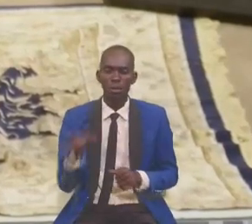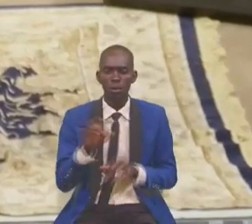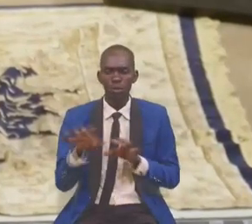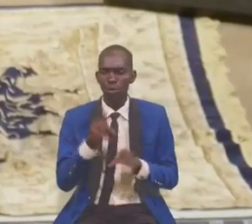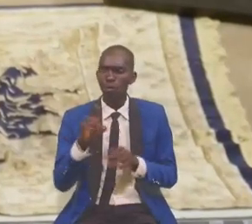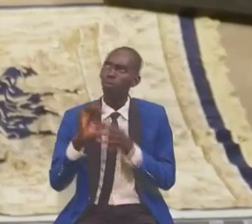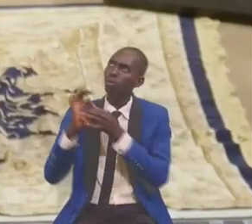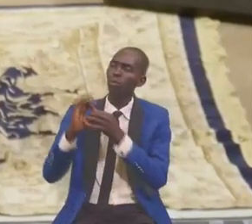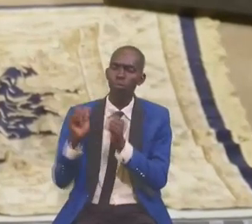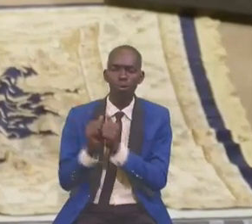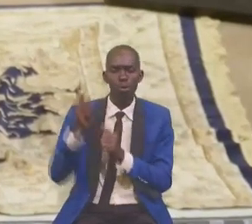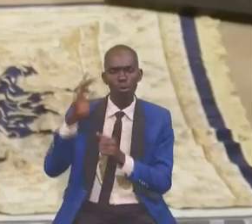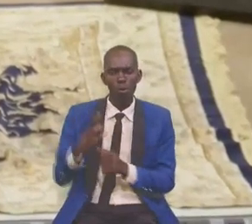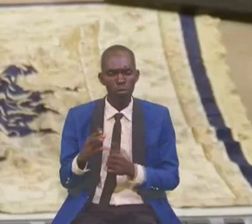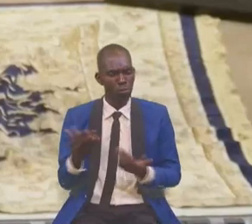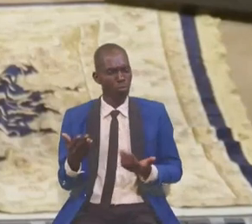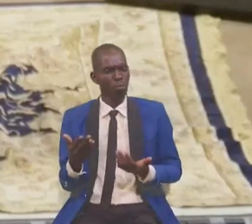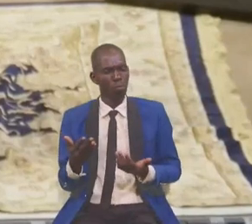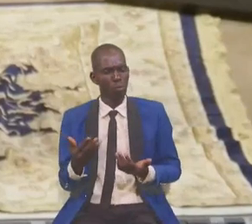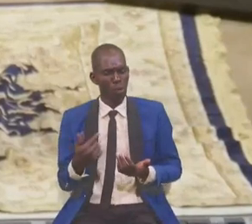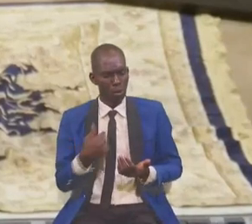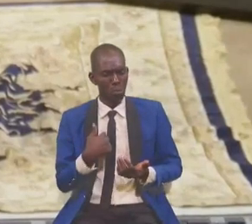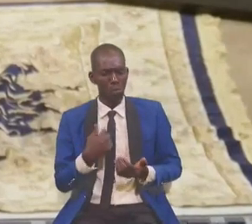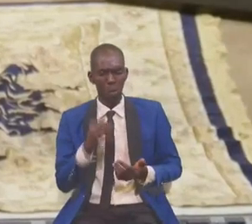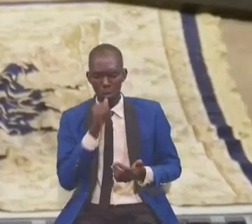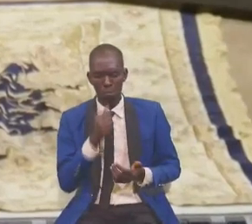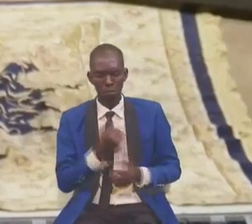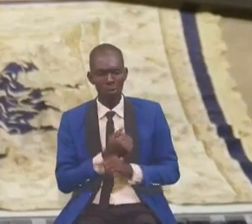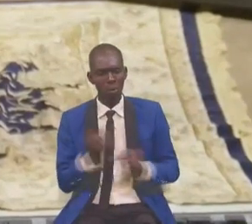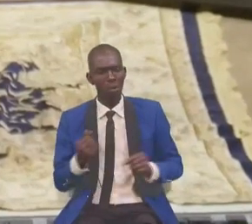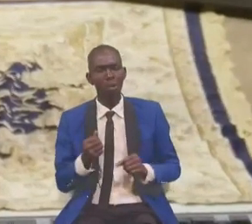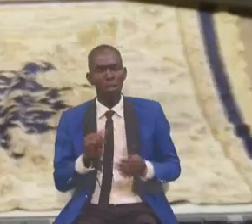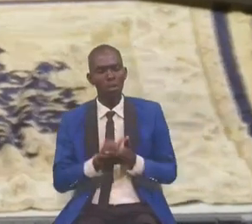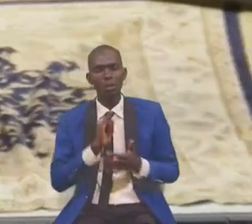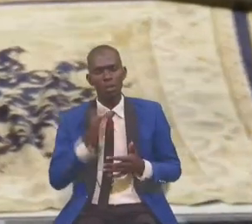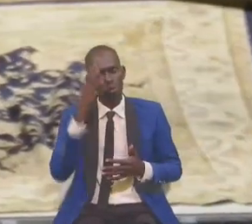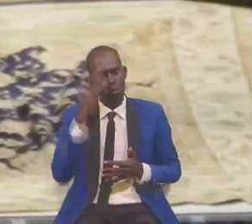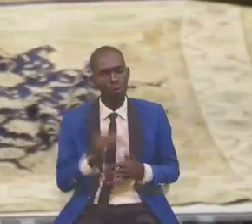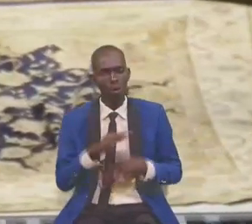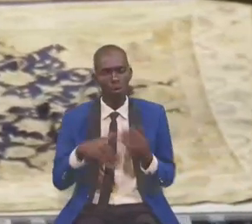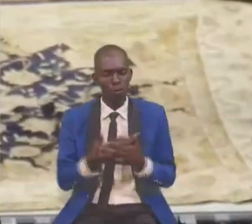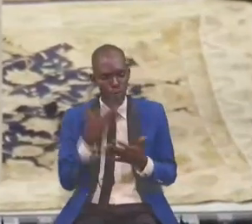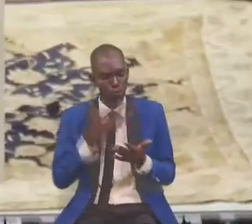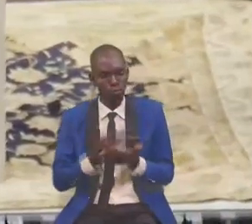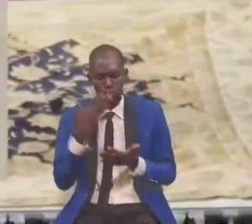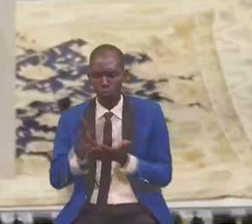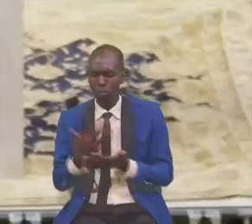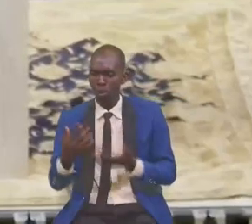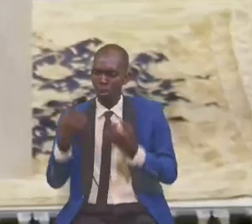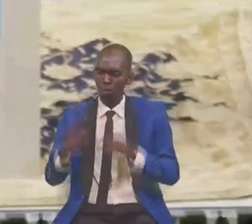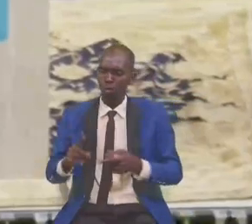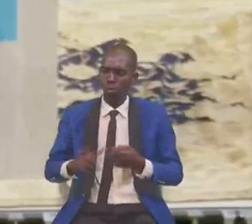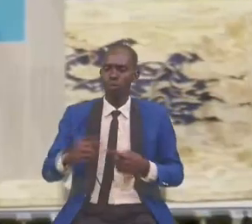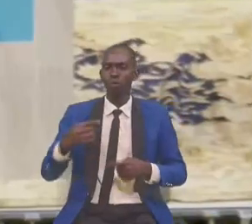réconciliés, je suis réconcilié, je suis enfant de Dieu. Et voilà pourquoi toutes ces bonnes choses viennent à travers